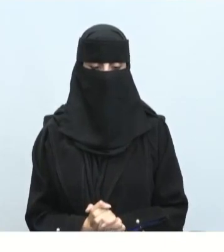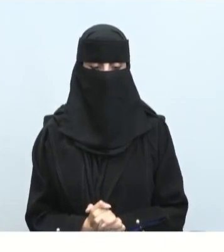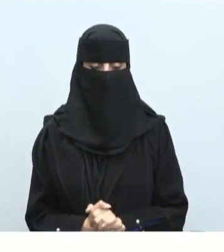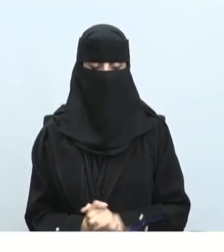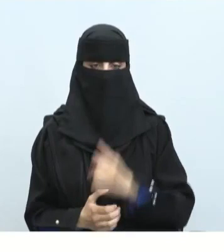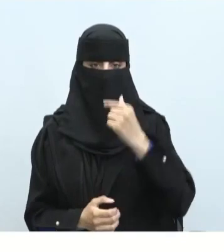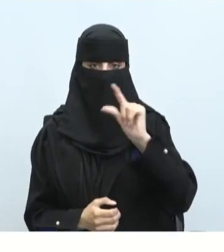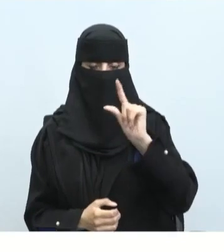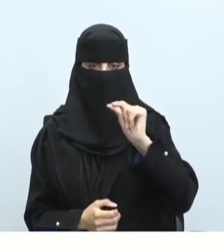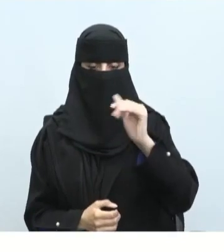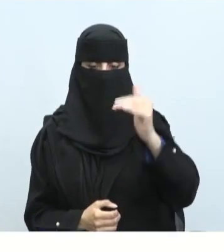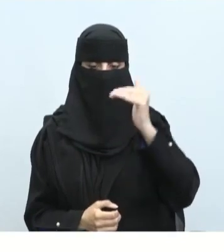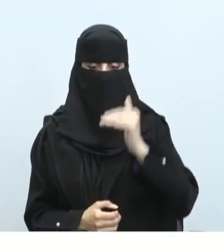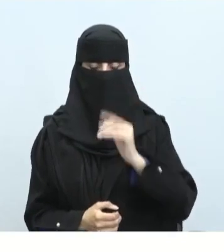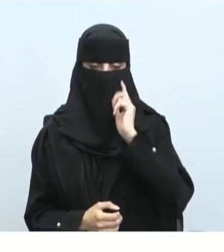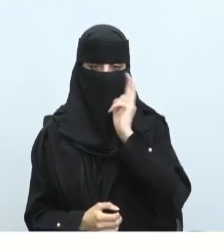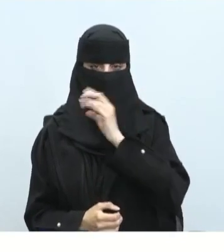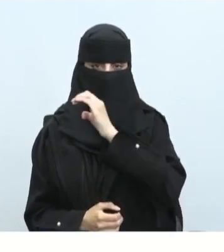الضمه الظاهره